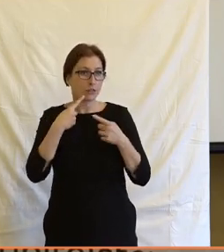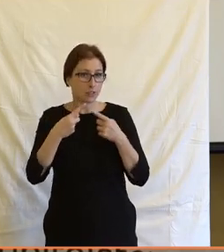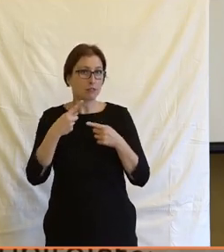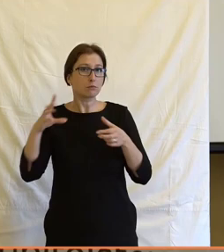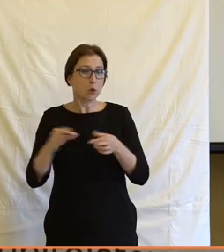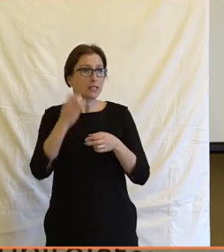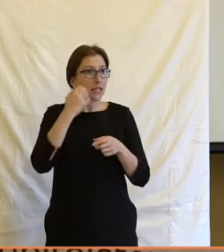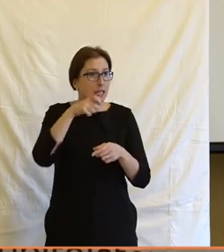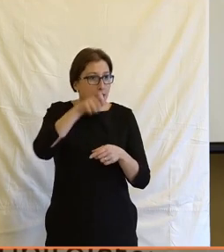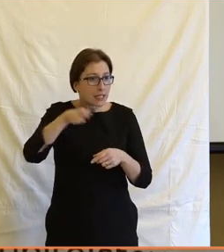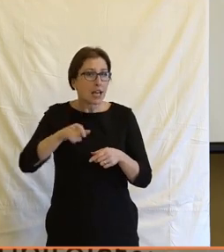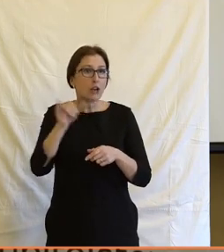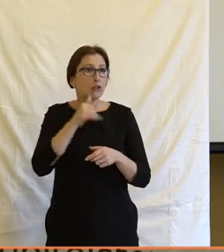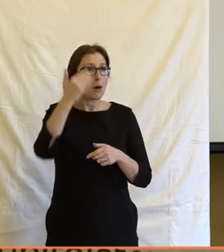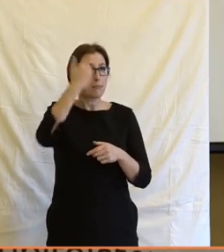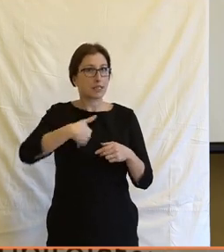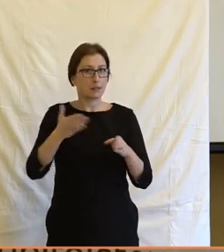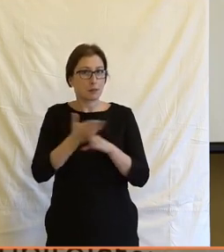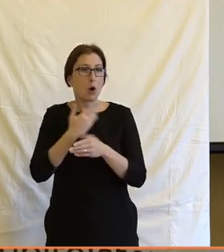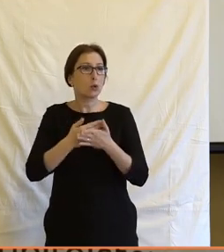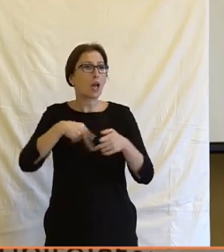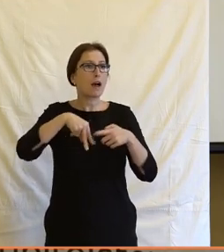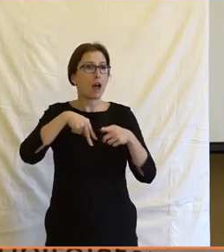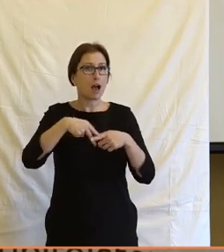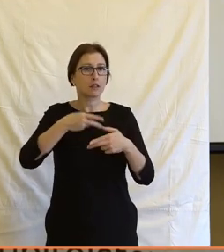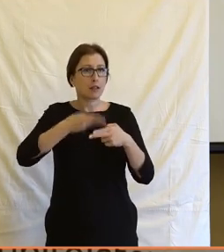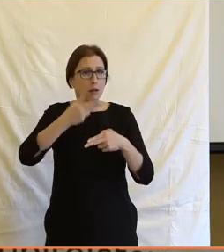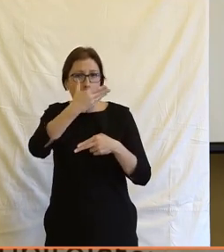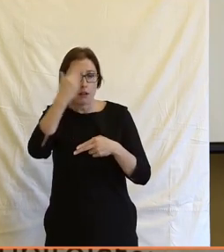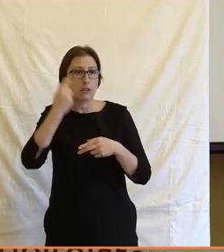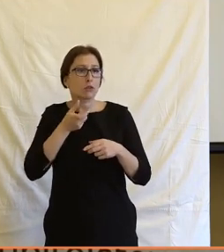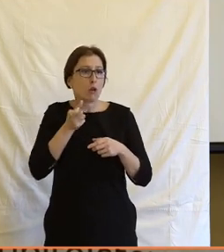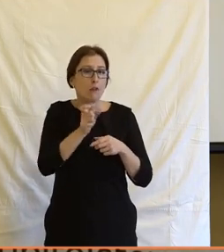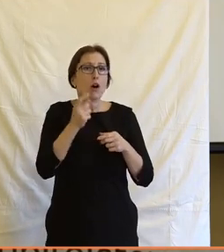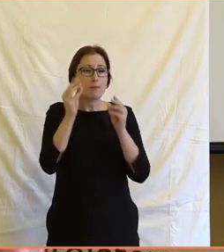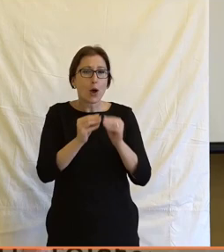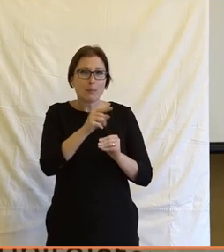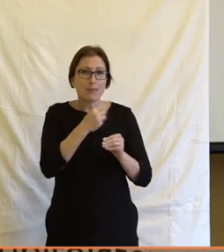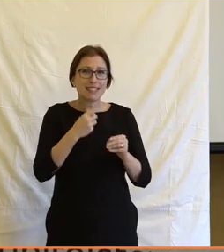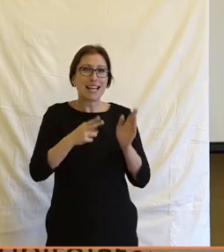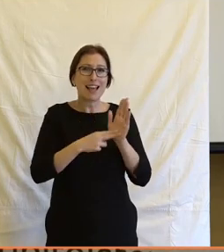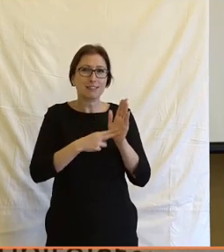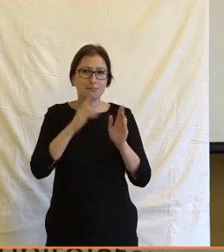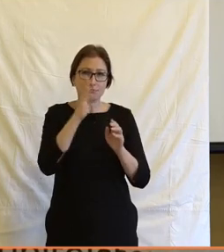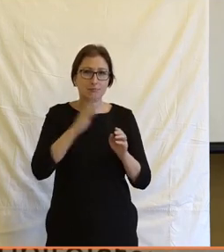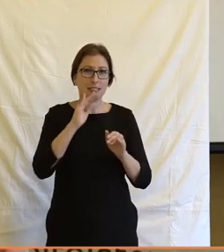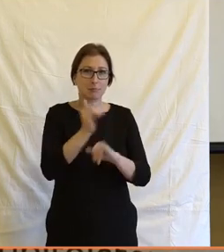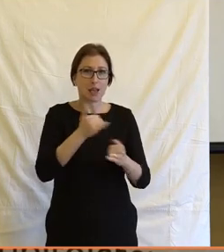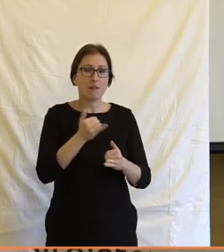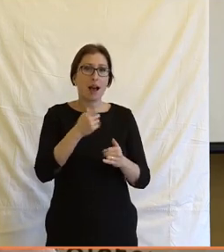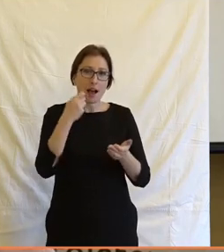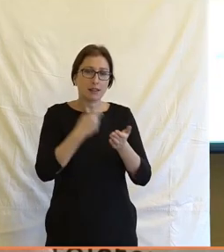lidi, kteří se nachází vlastně po mozkové mrtvici a mají takzvanou afázi, přesně jak to popisoval Václav Neckář, který je tím asi nejtypičtějším,